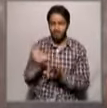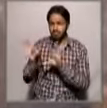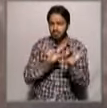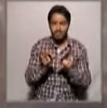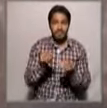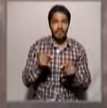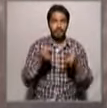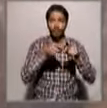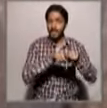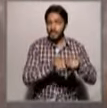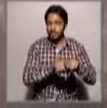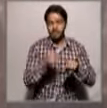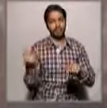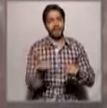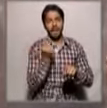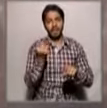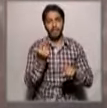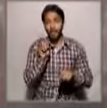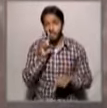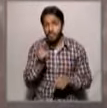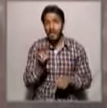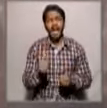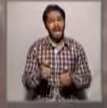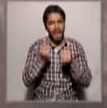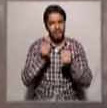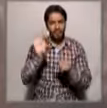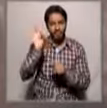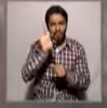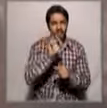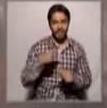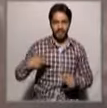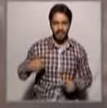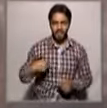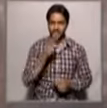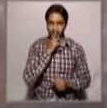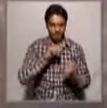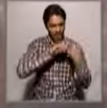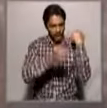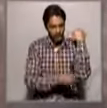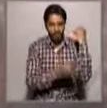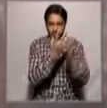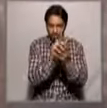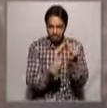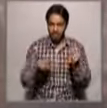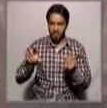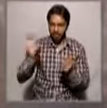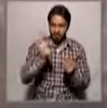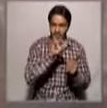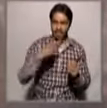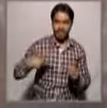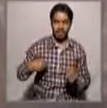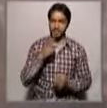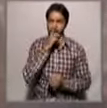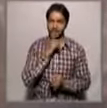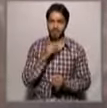هذا الخاطر اتفق مع سنة النبي صلى الله عليه وسلم في التسمية أو ما إلى ذلك فلا بأس بذلك من الأخذ أو لو أتى الخاطر بناء على ذلك لكن أن